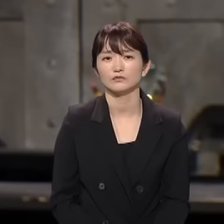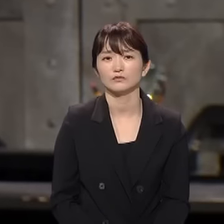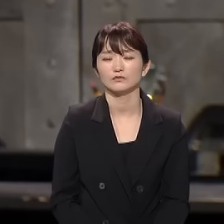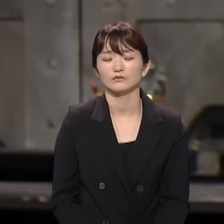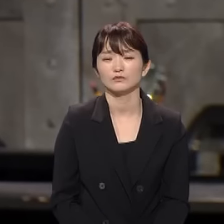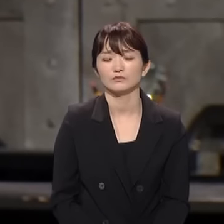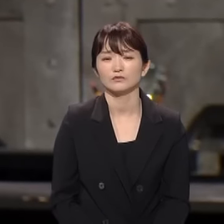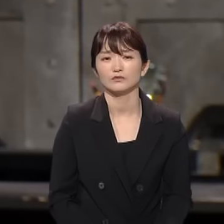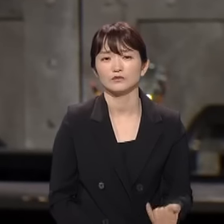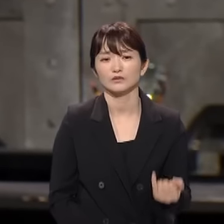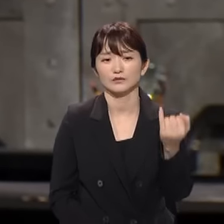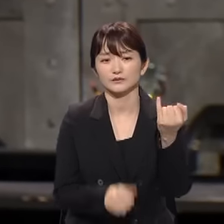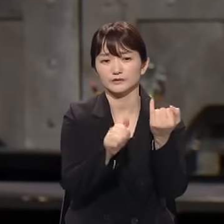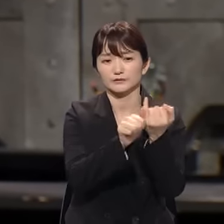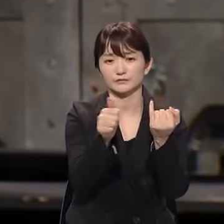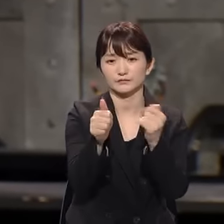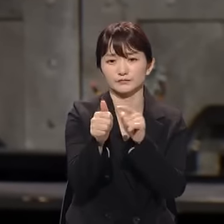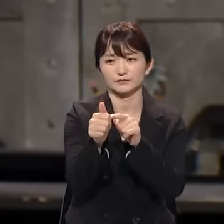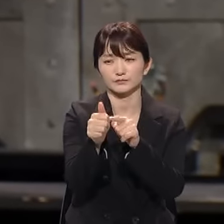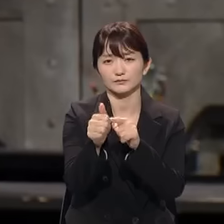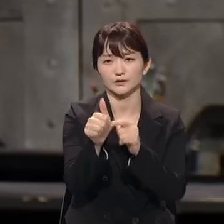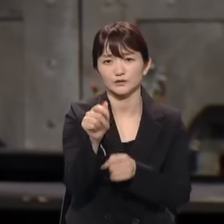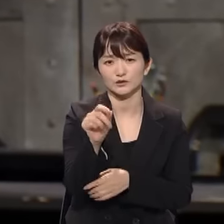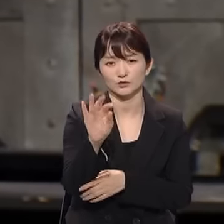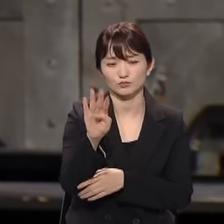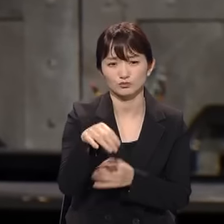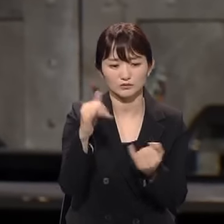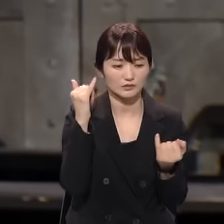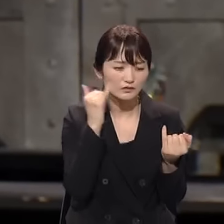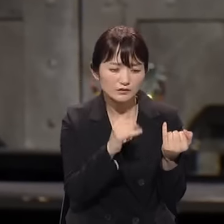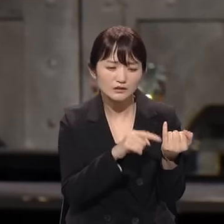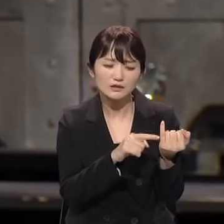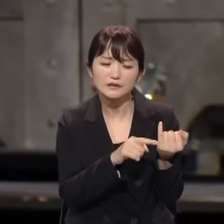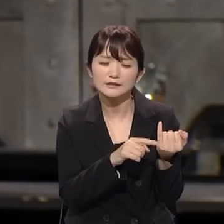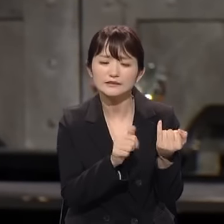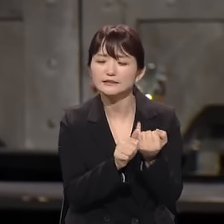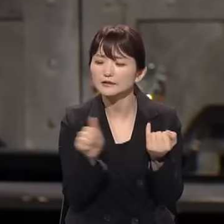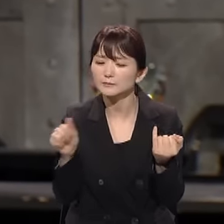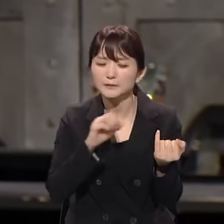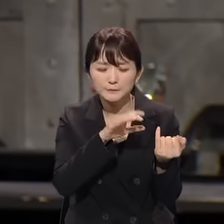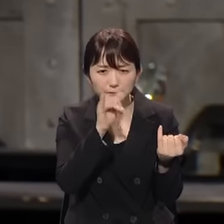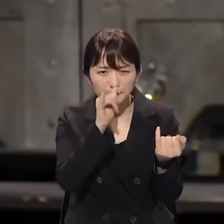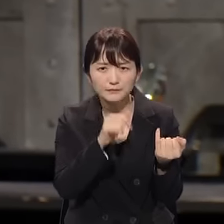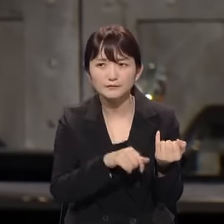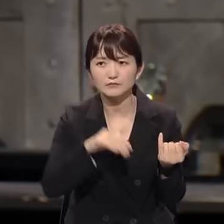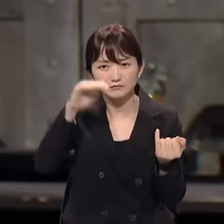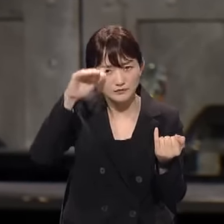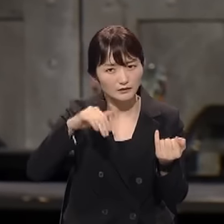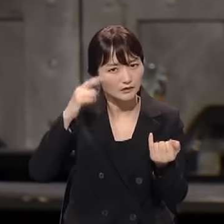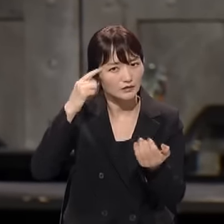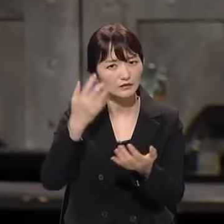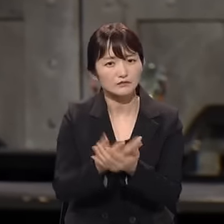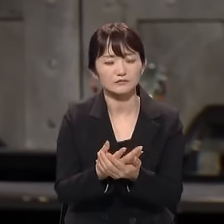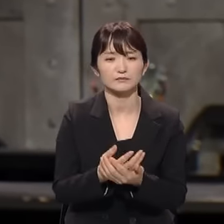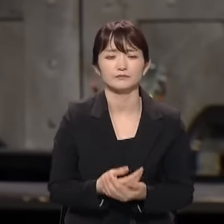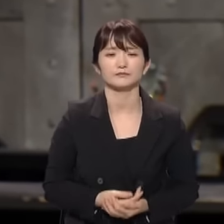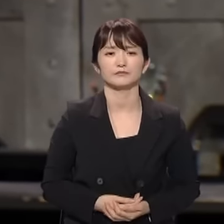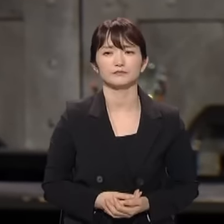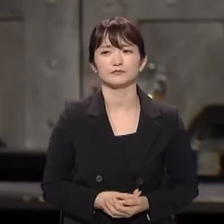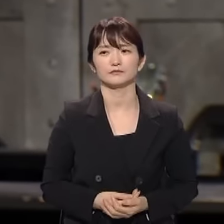해요. 형부. 전화해서 언니 남편. 야, 이 남편에 대해서 좀 얘기할 말이 좀 있다라고 얘기를 합니다. 그 내용이 이제 충격적이었던 거예요.